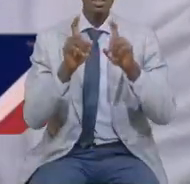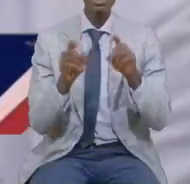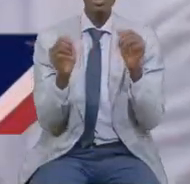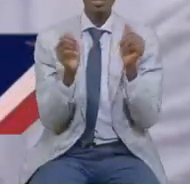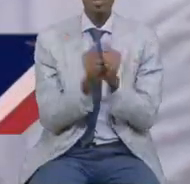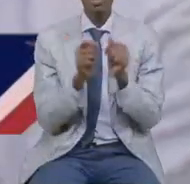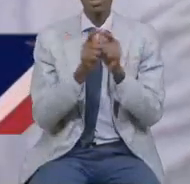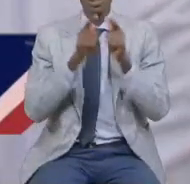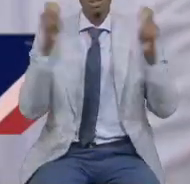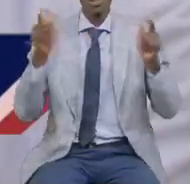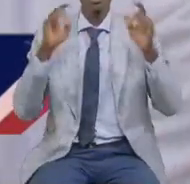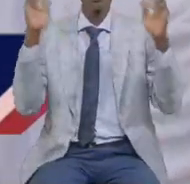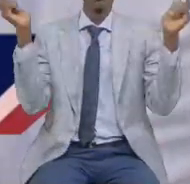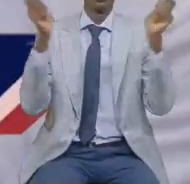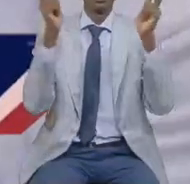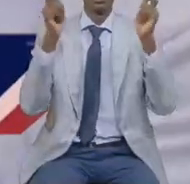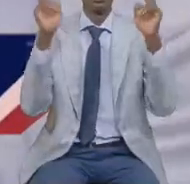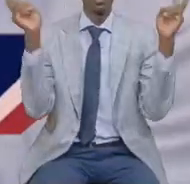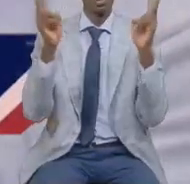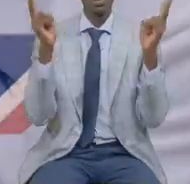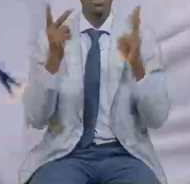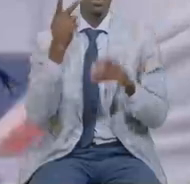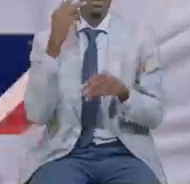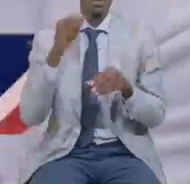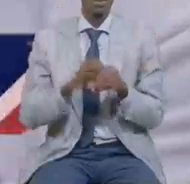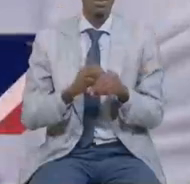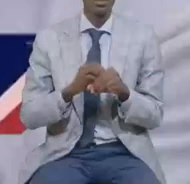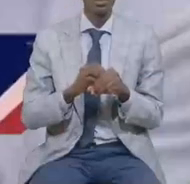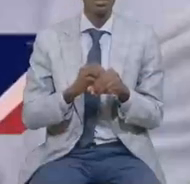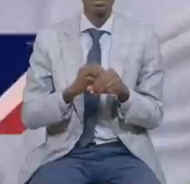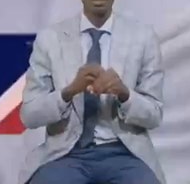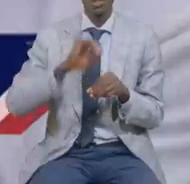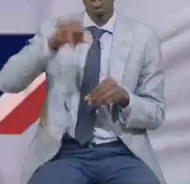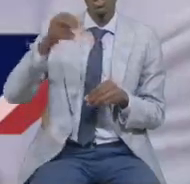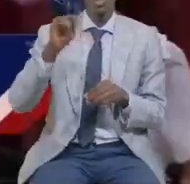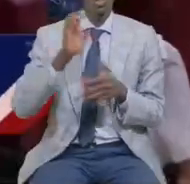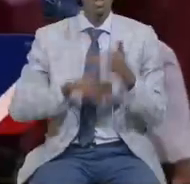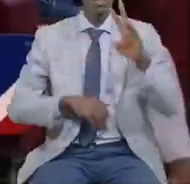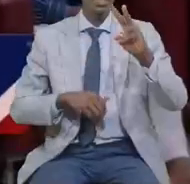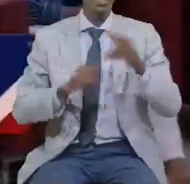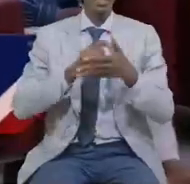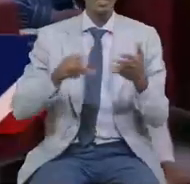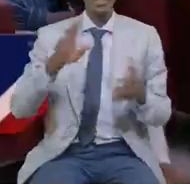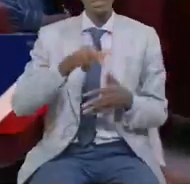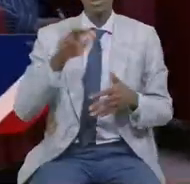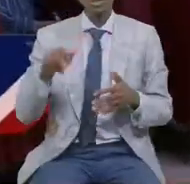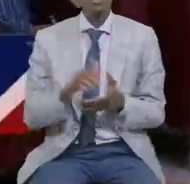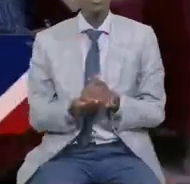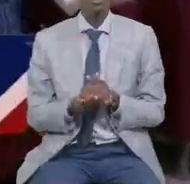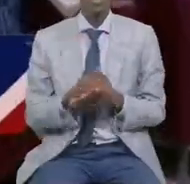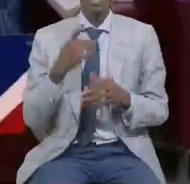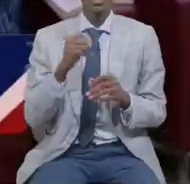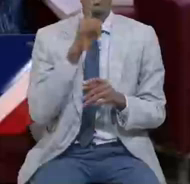grand triomphe. On va à Jean 16. Jean 16, 33, les paroles